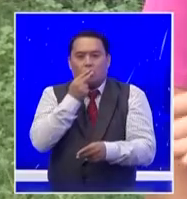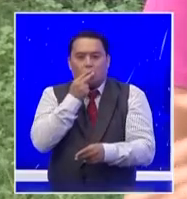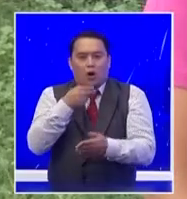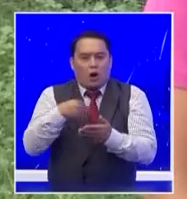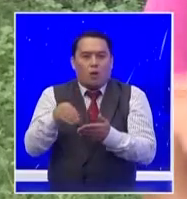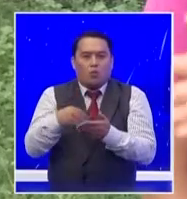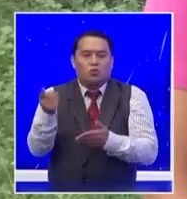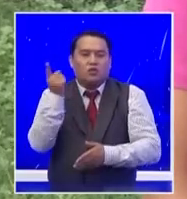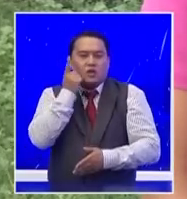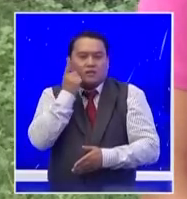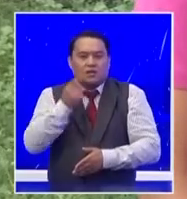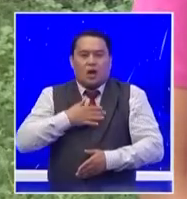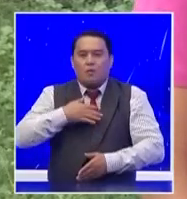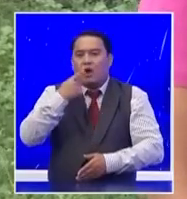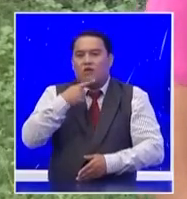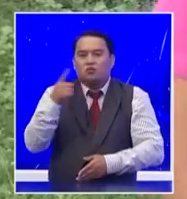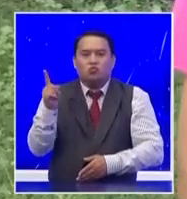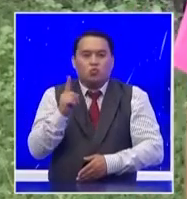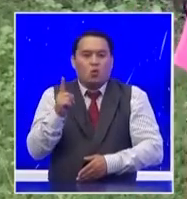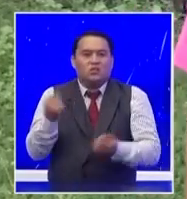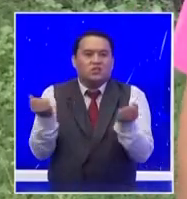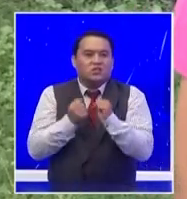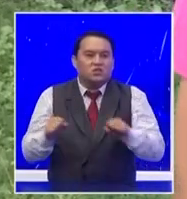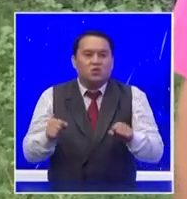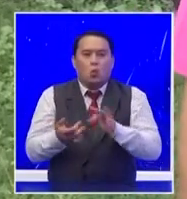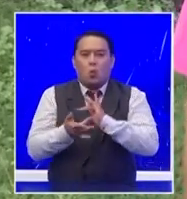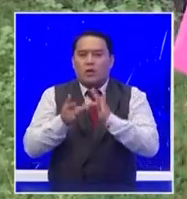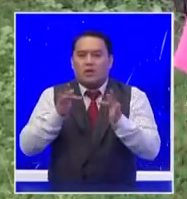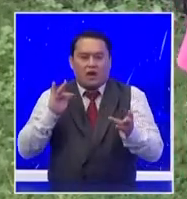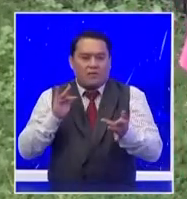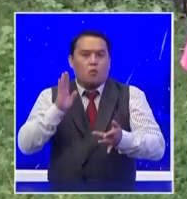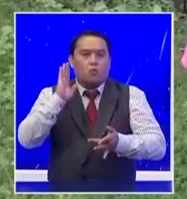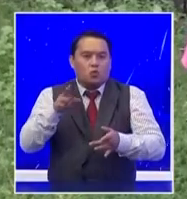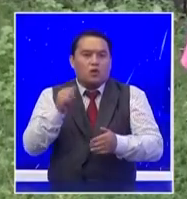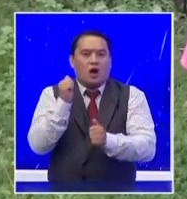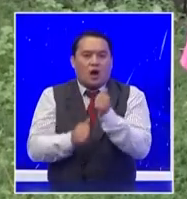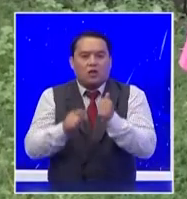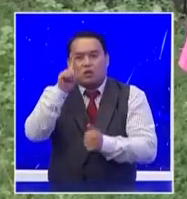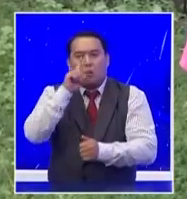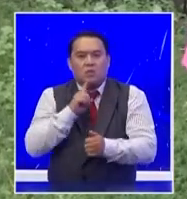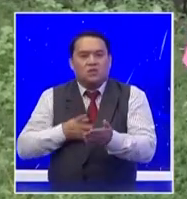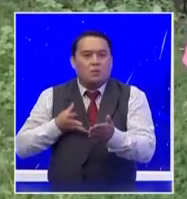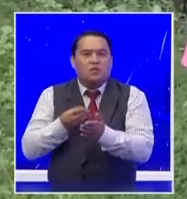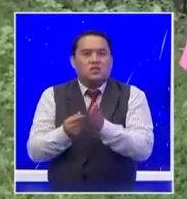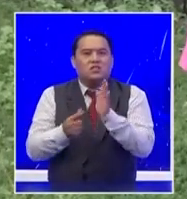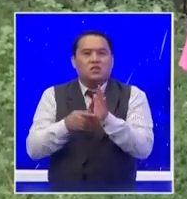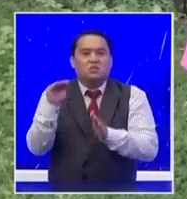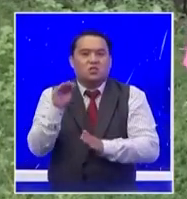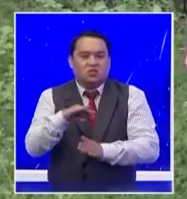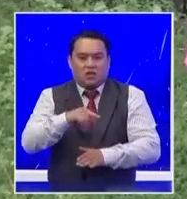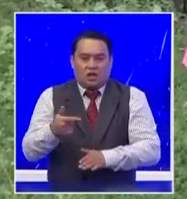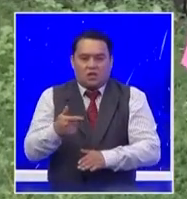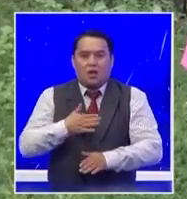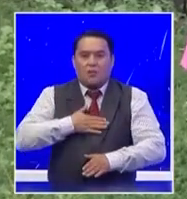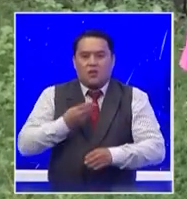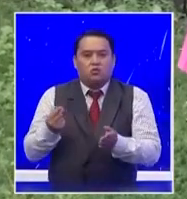покупать детям телефоны. Нам говорят, что проведет высокоскоростной интернет Казахтелеком, но ежемесячно на него придется платить 7 500 тенге. Для